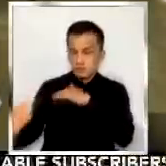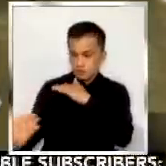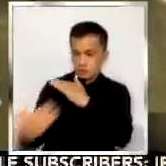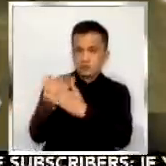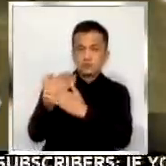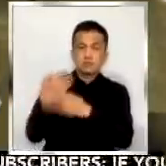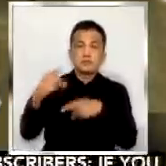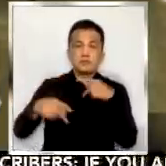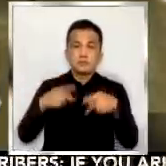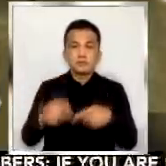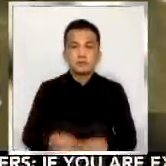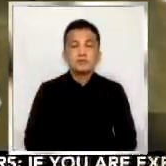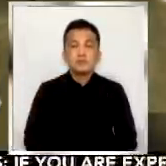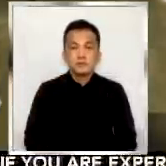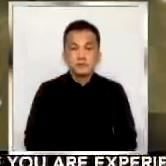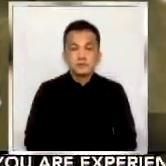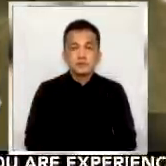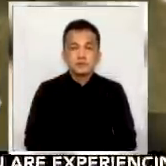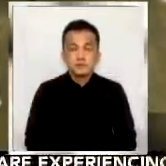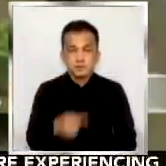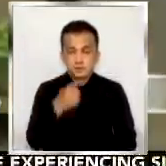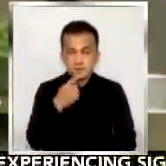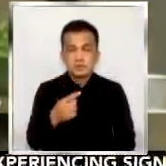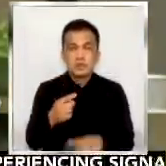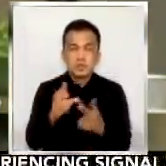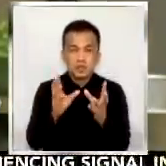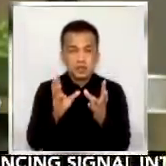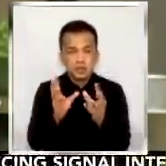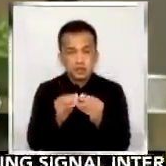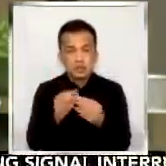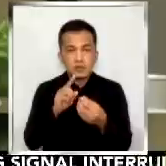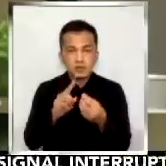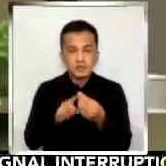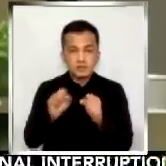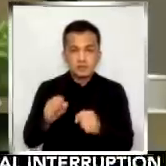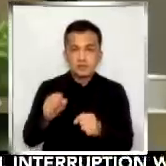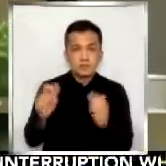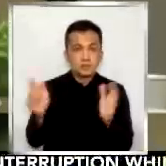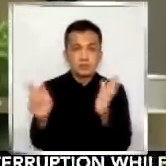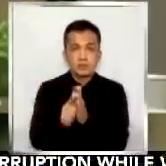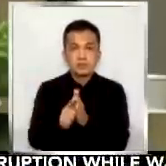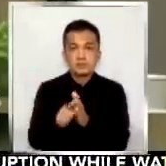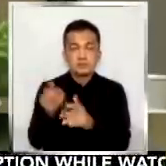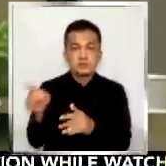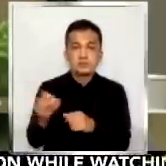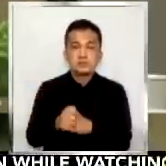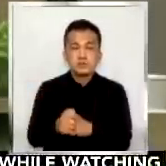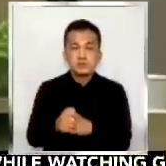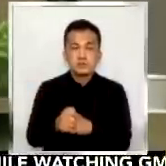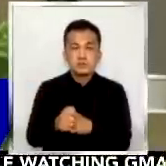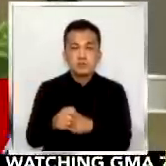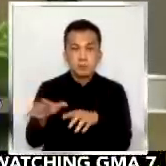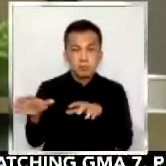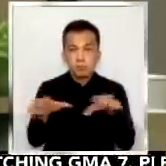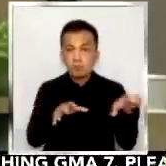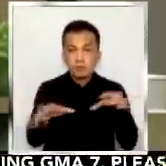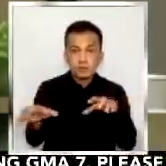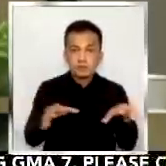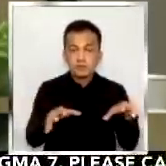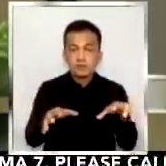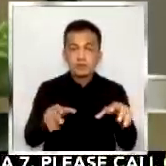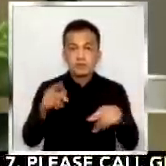President. Maybe we should also ban the movement of people from